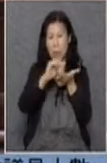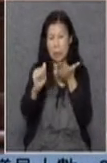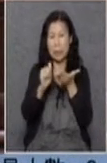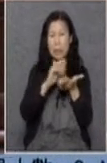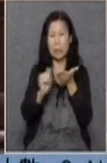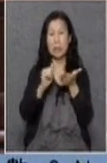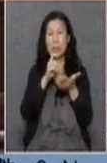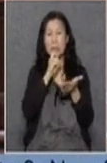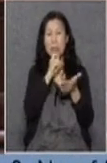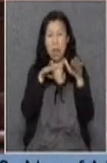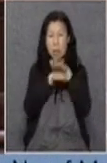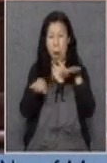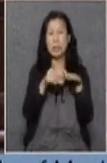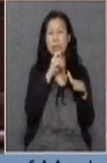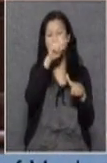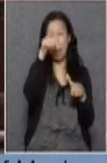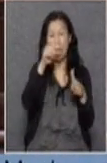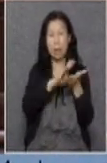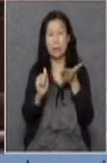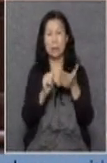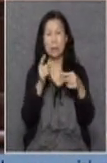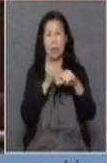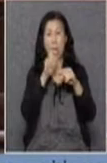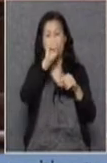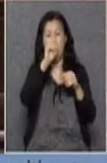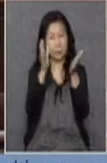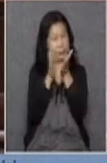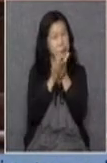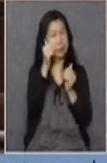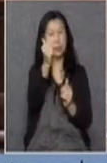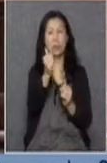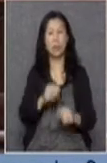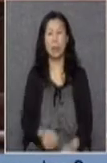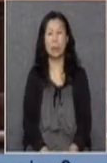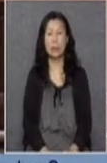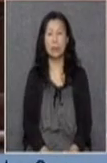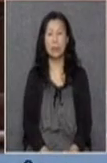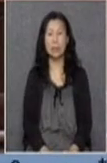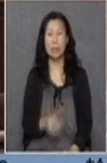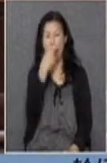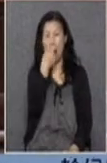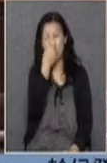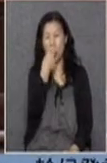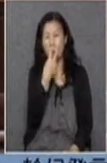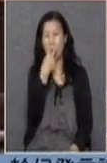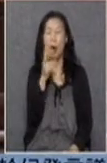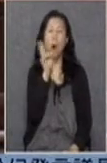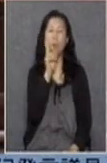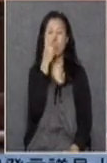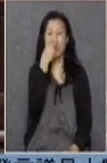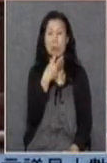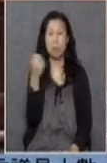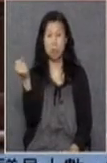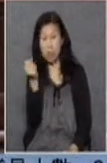都有安全问题，顶呱呱讲得非常之好。所以我话呢，呢个係悲天悯人。但係跟住